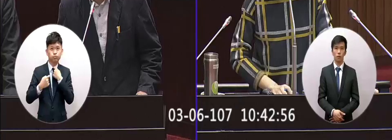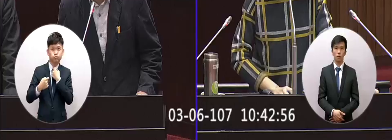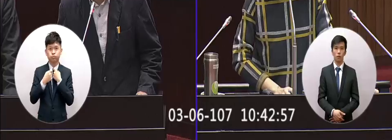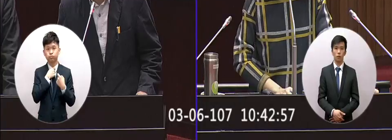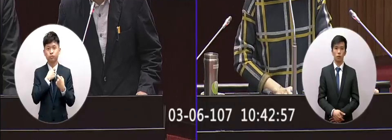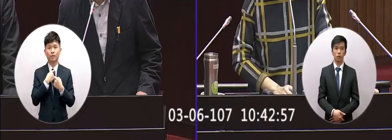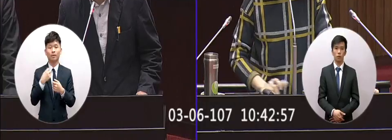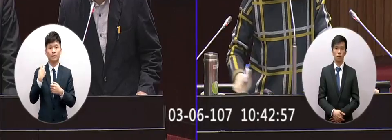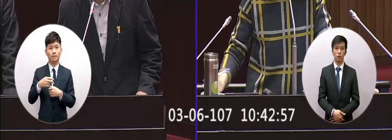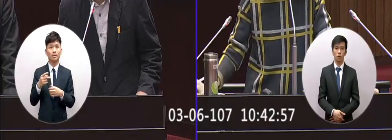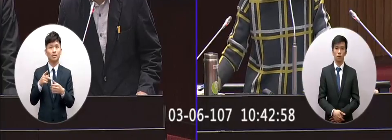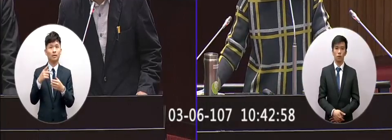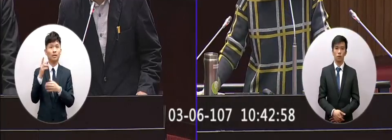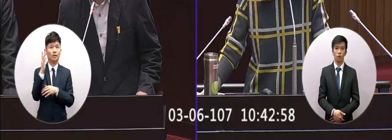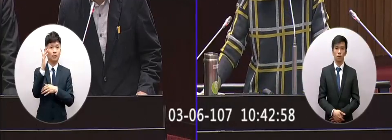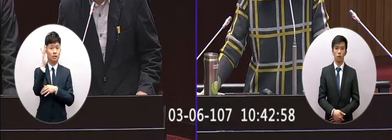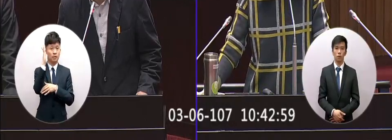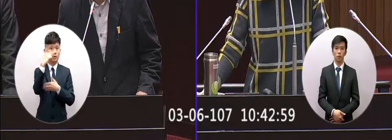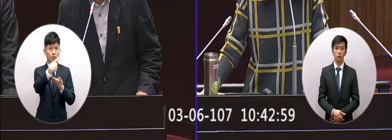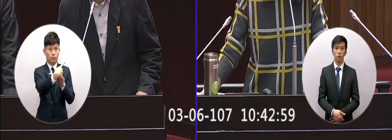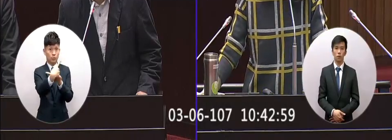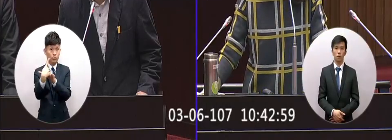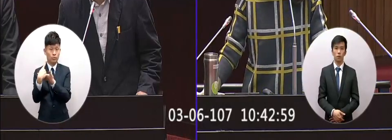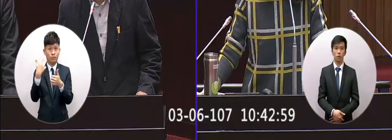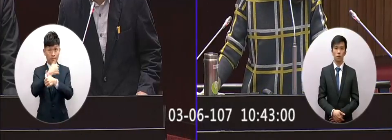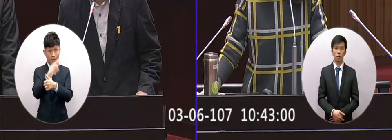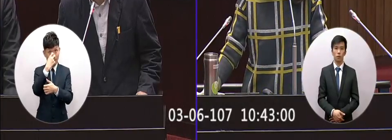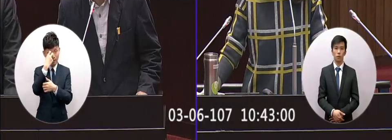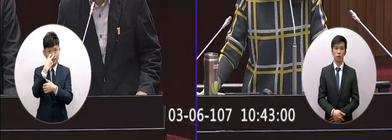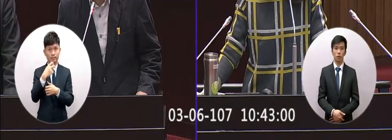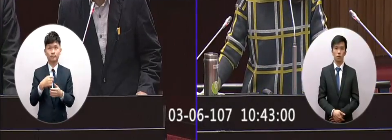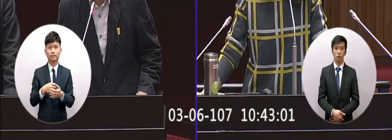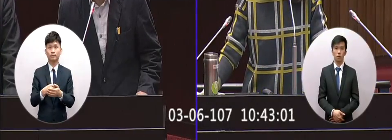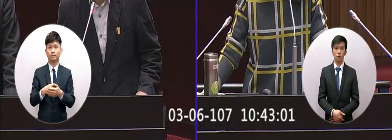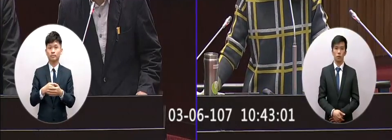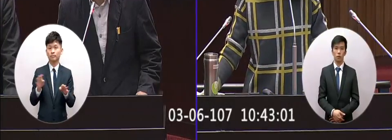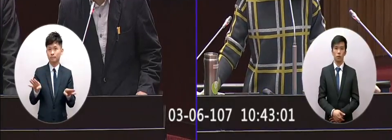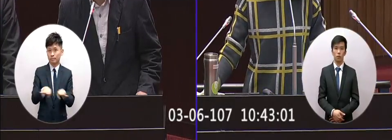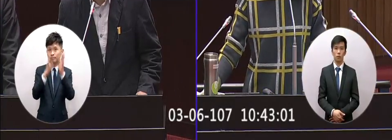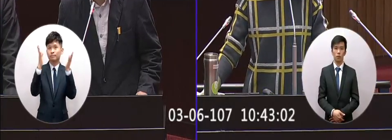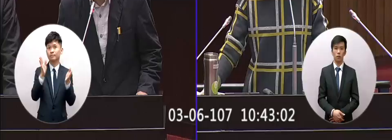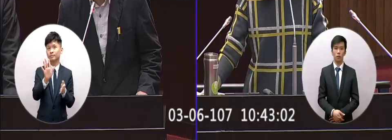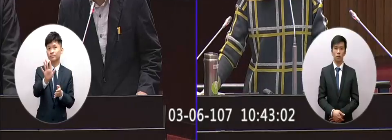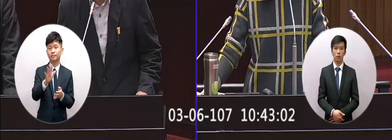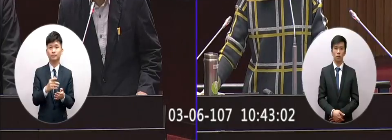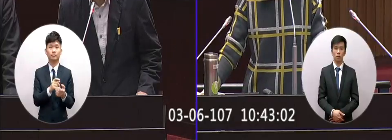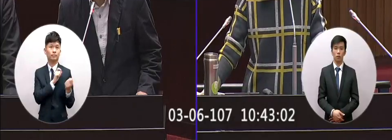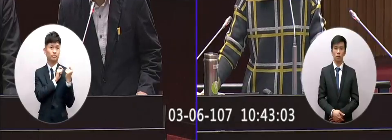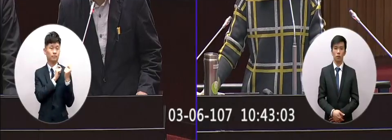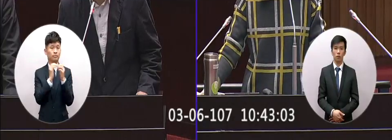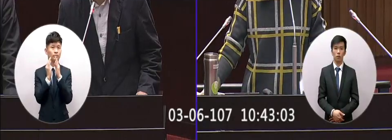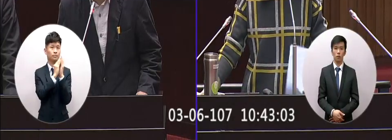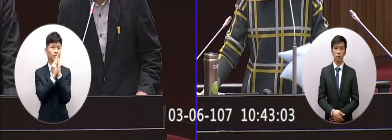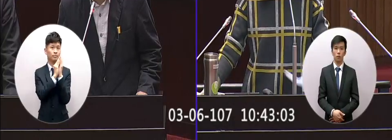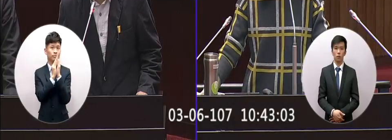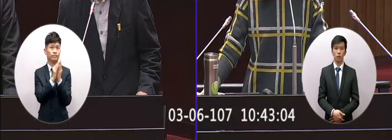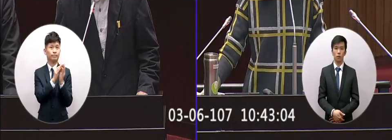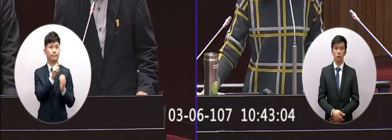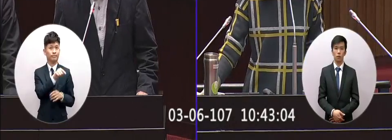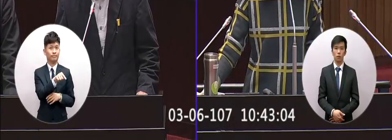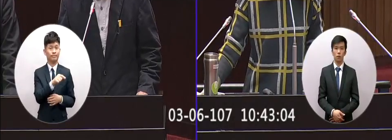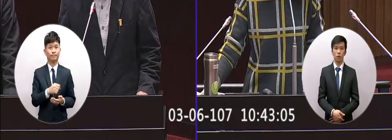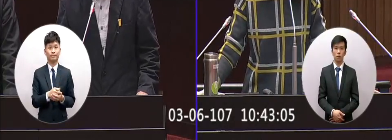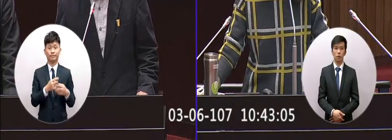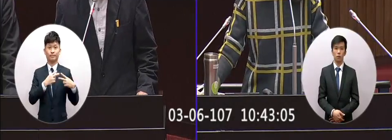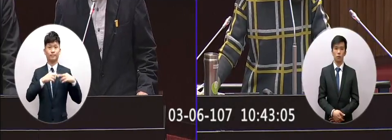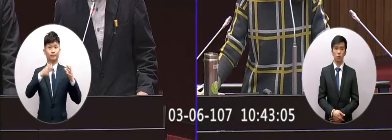租代管的部分，今年元月也已经各县市都全部启动了、哦、那前一阵子在桃园、哦、桃园